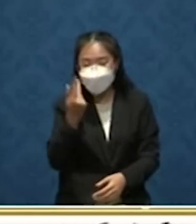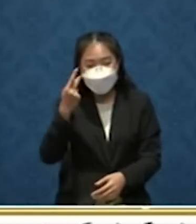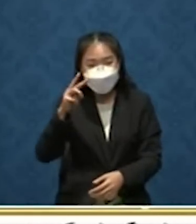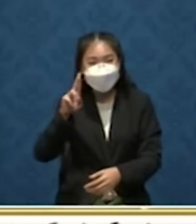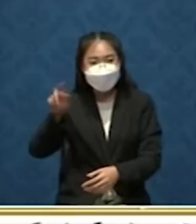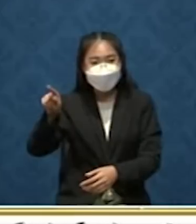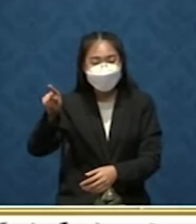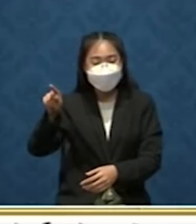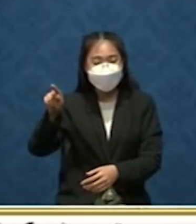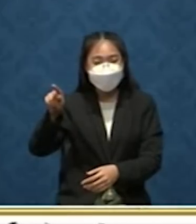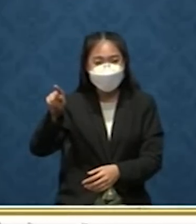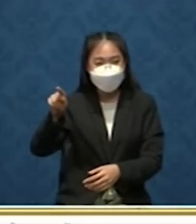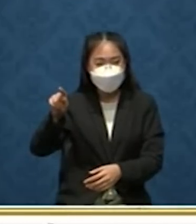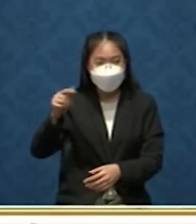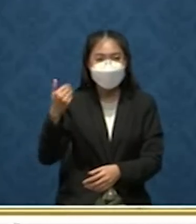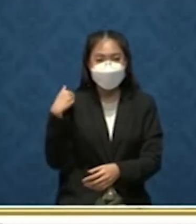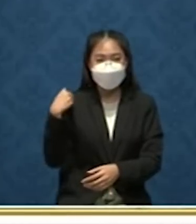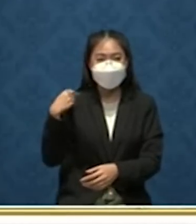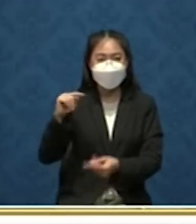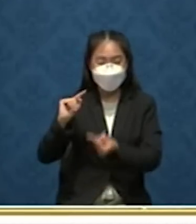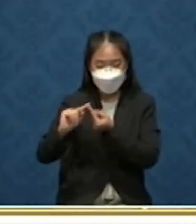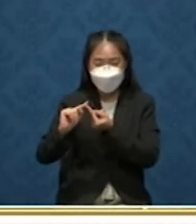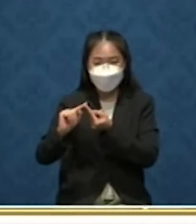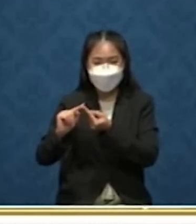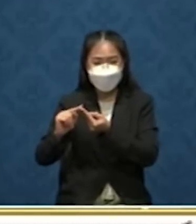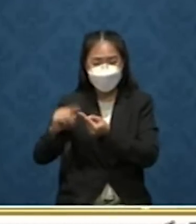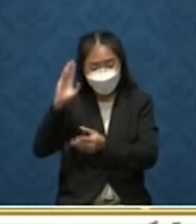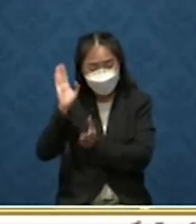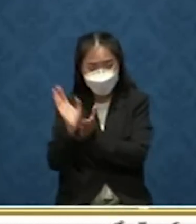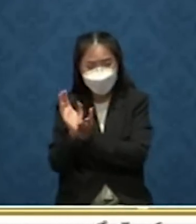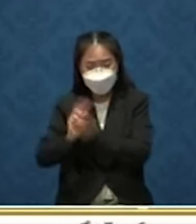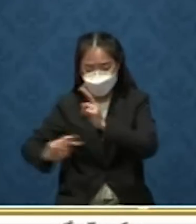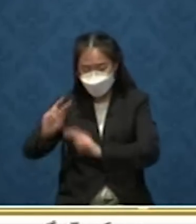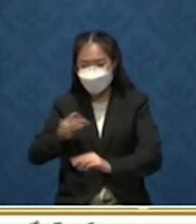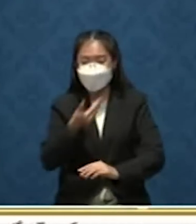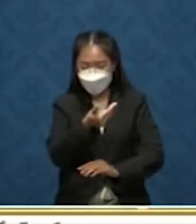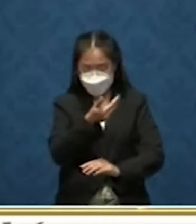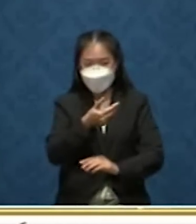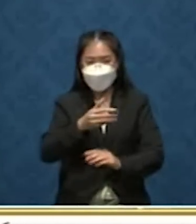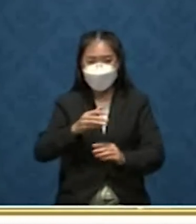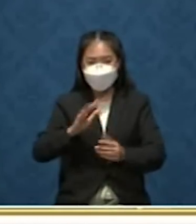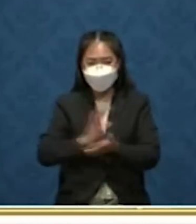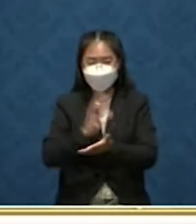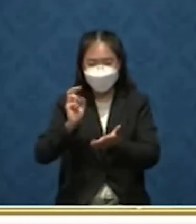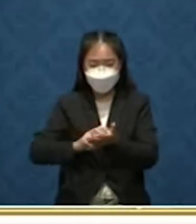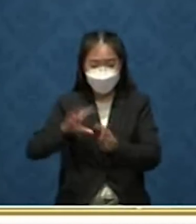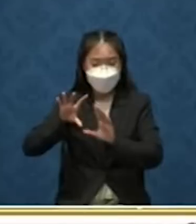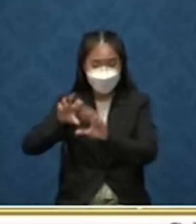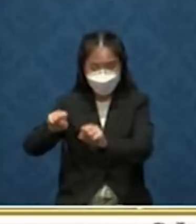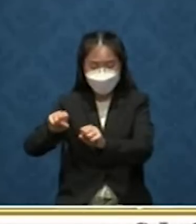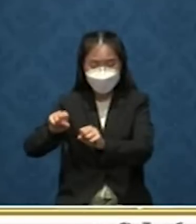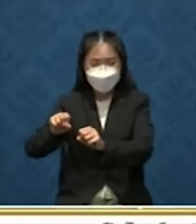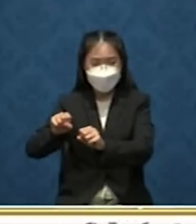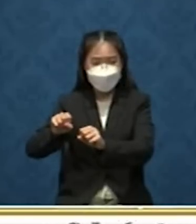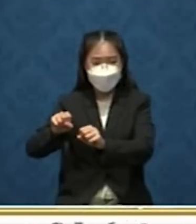สั่งกัจนาคอนบ้านเขามีกะดูกสนหลงครับกล้าขอหมายจับคนใหญ่คนโตทงที่รู้วาเสียงต้องเจ skalเฝ